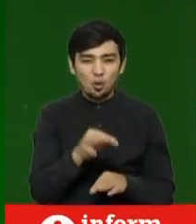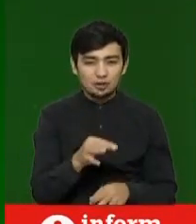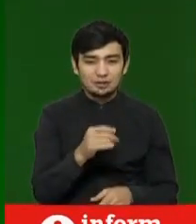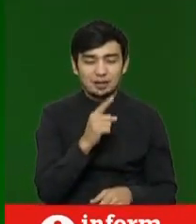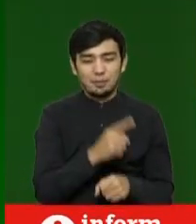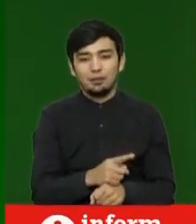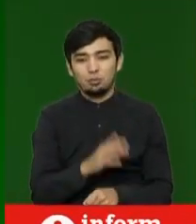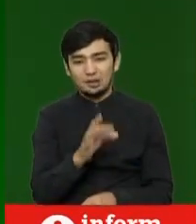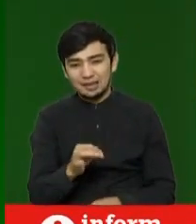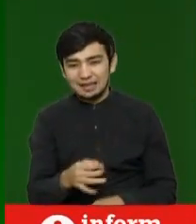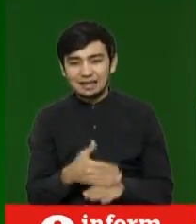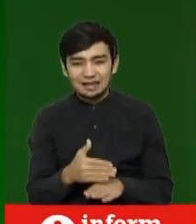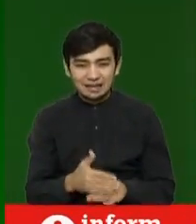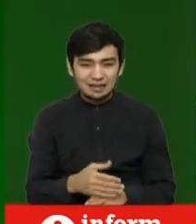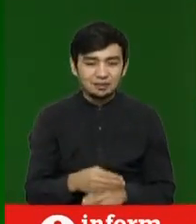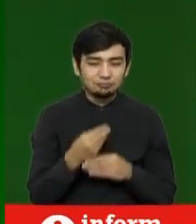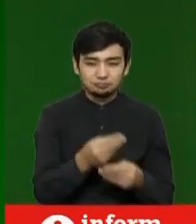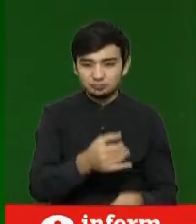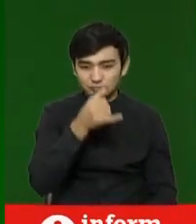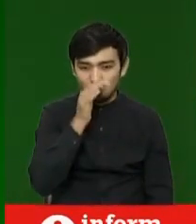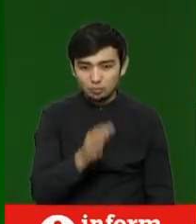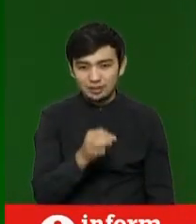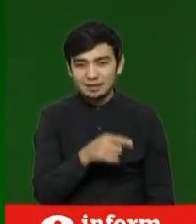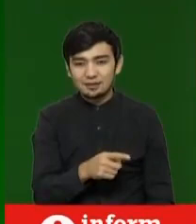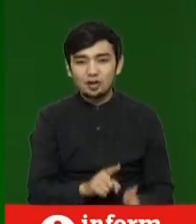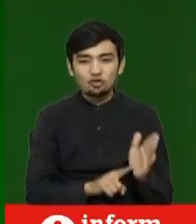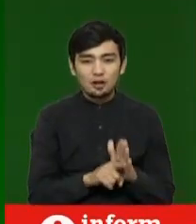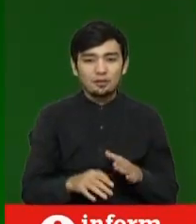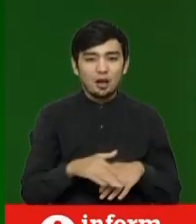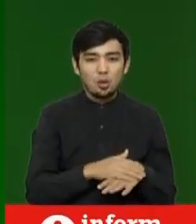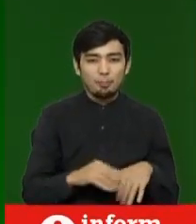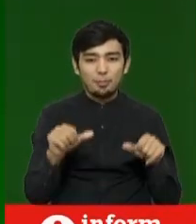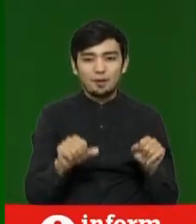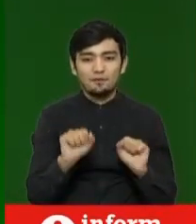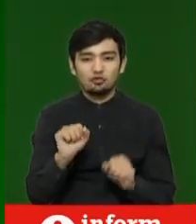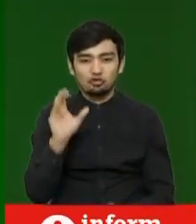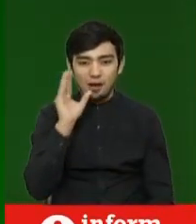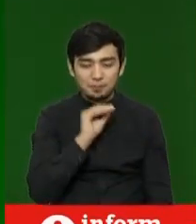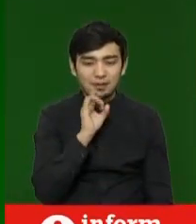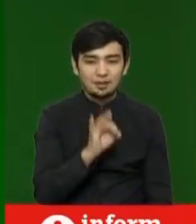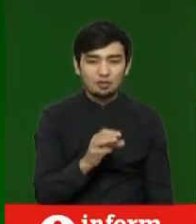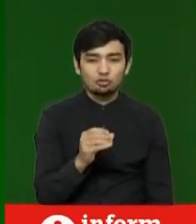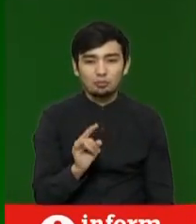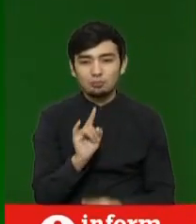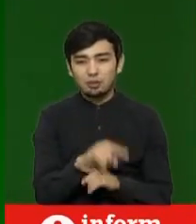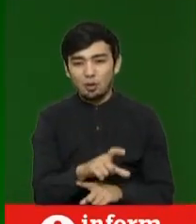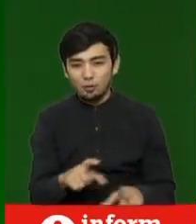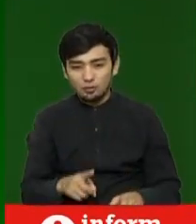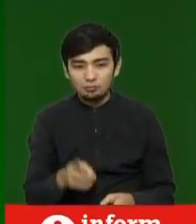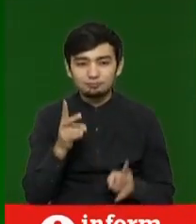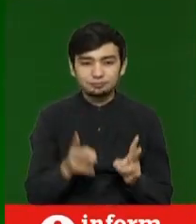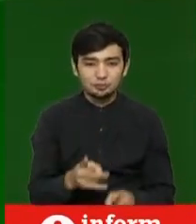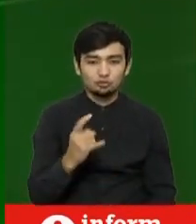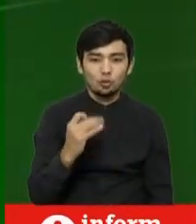қаржы ұйымдары кредит ресімдей алмайды. Яғни бұл бастама халықтың құқығын қорғап қана қоймай, алаяқтар құрған қақпанға